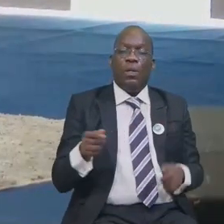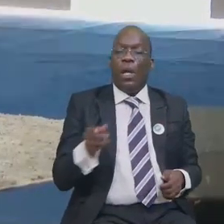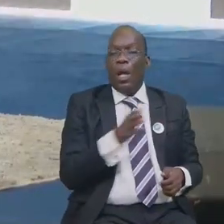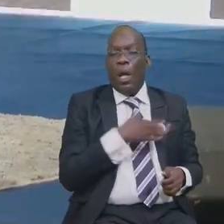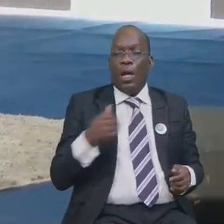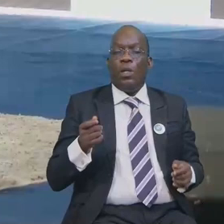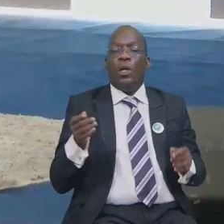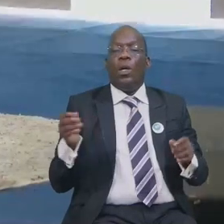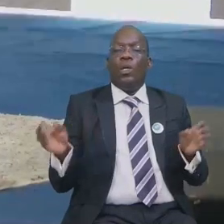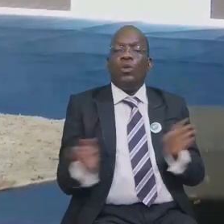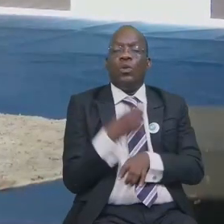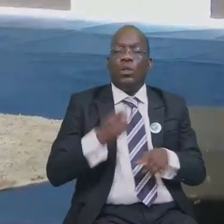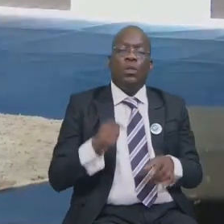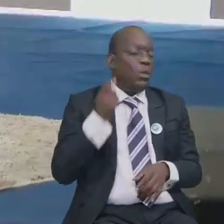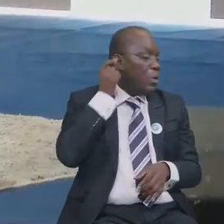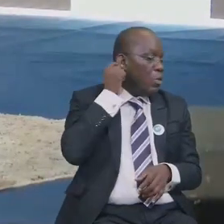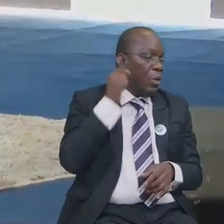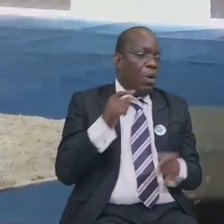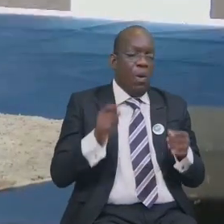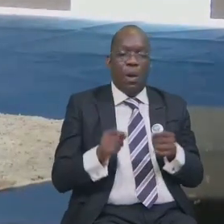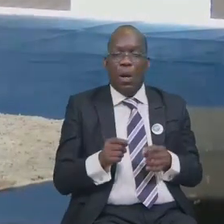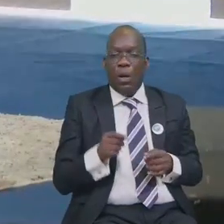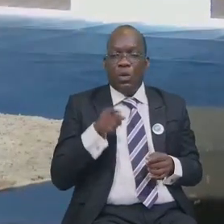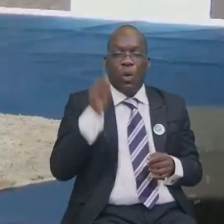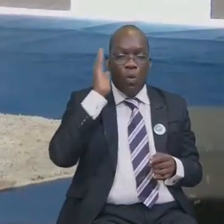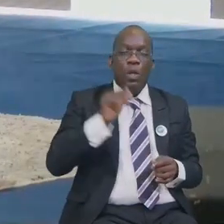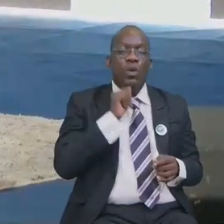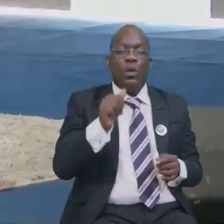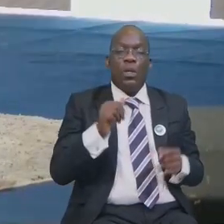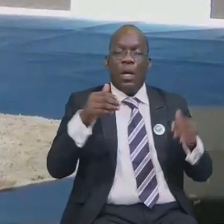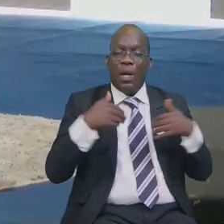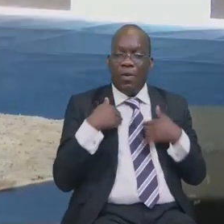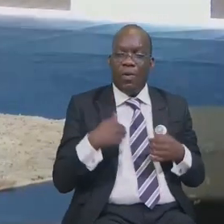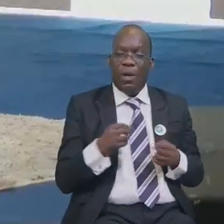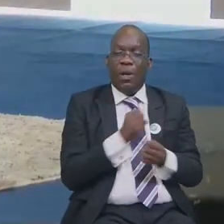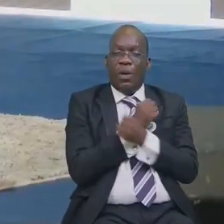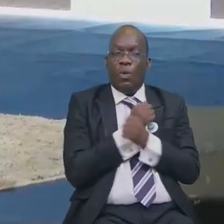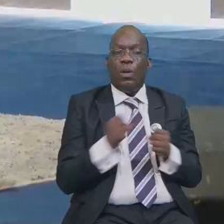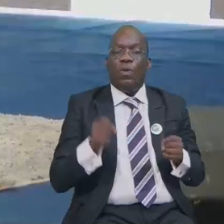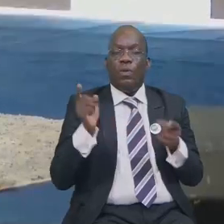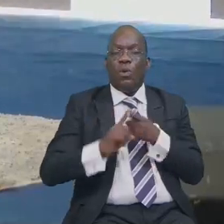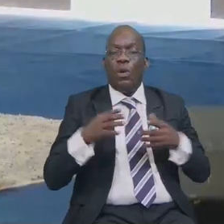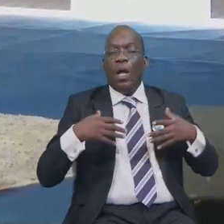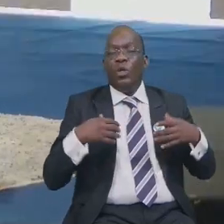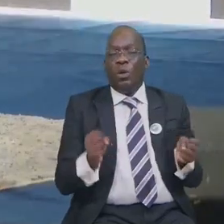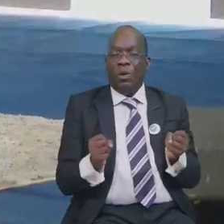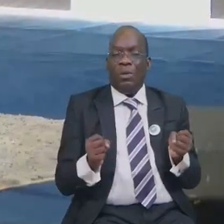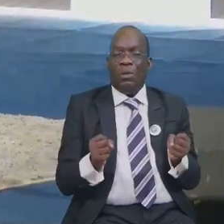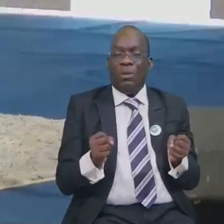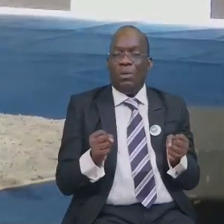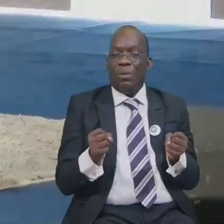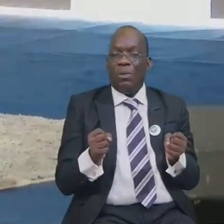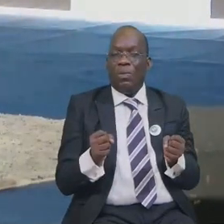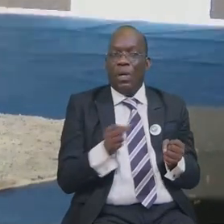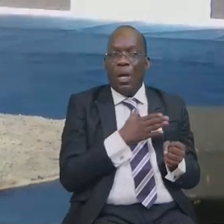l'épée, il a coupé l'oreille. Tu n'auras pas la passion de guérir ce monsieur, un ennemi, Et il fait même partie de